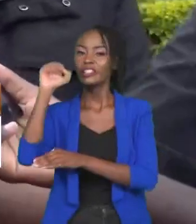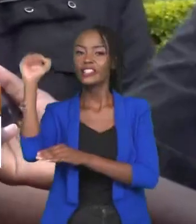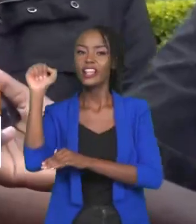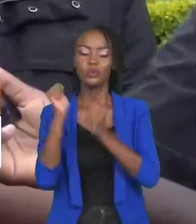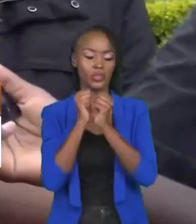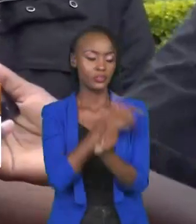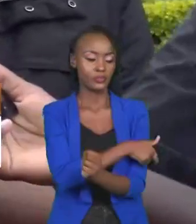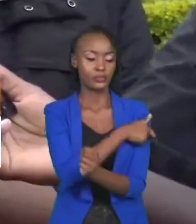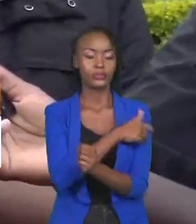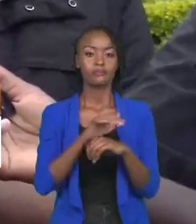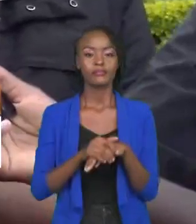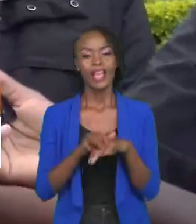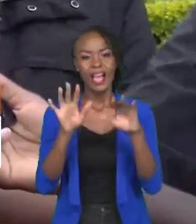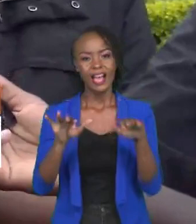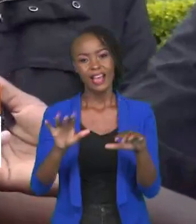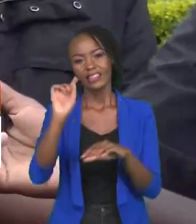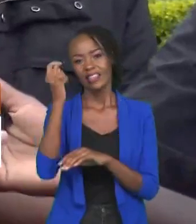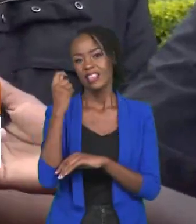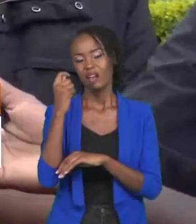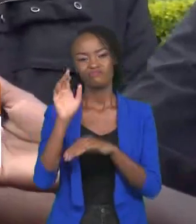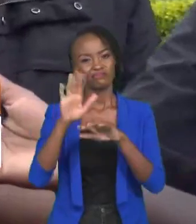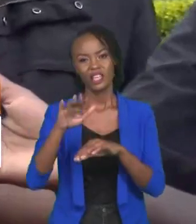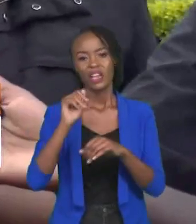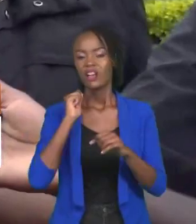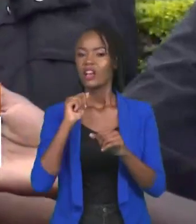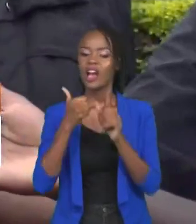Kenyans not to bring politics into